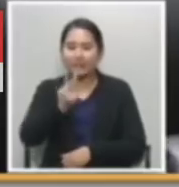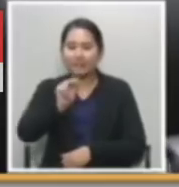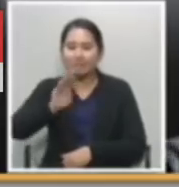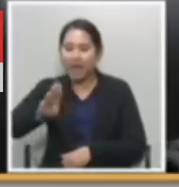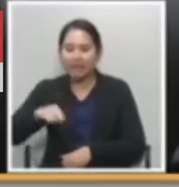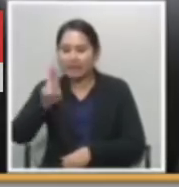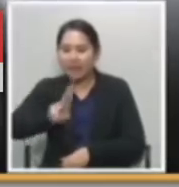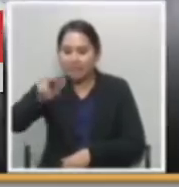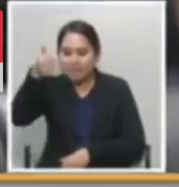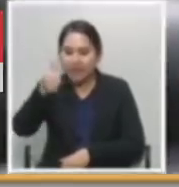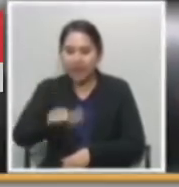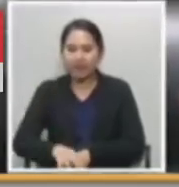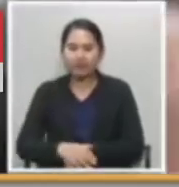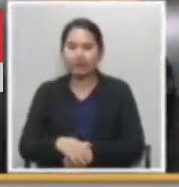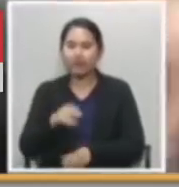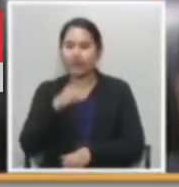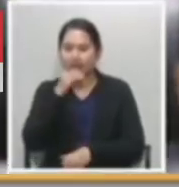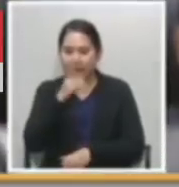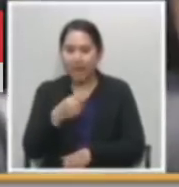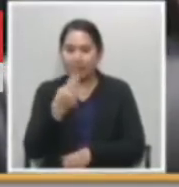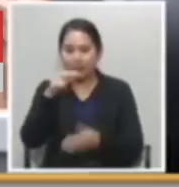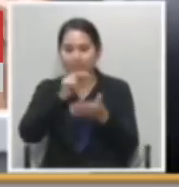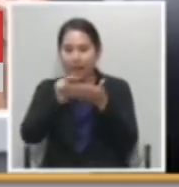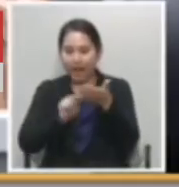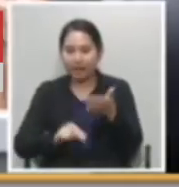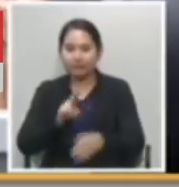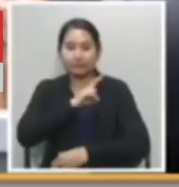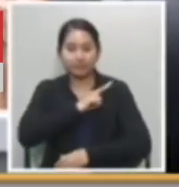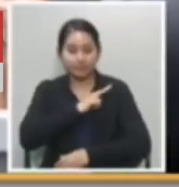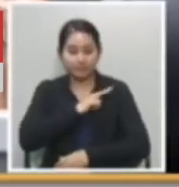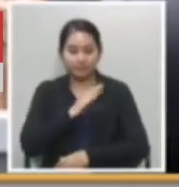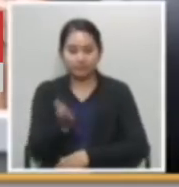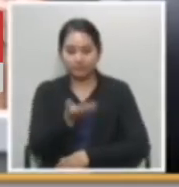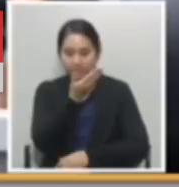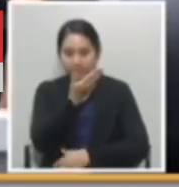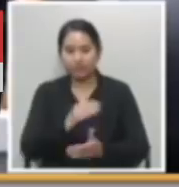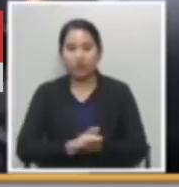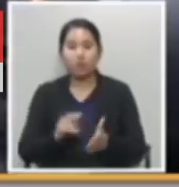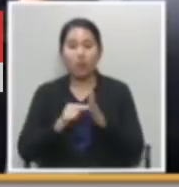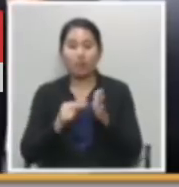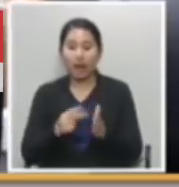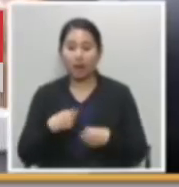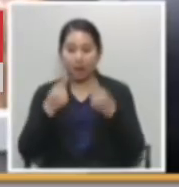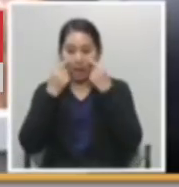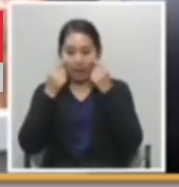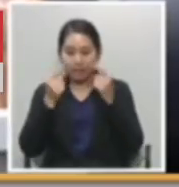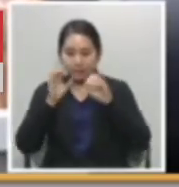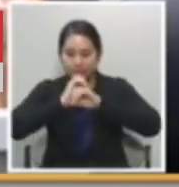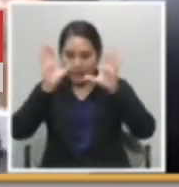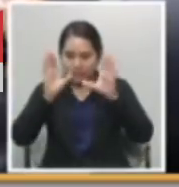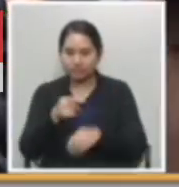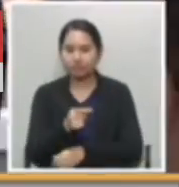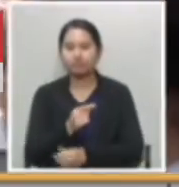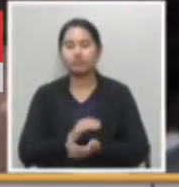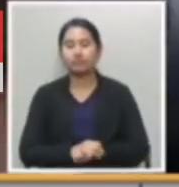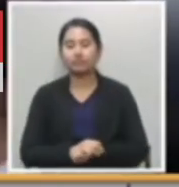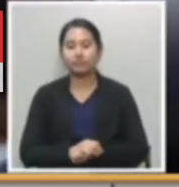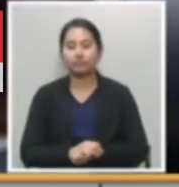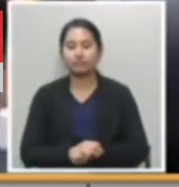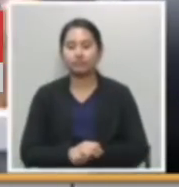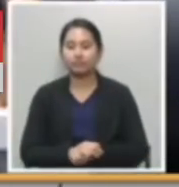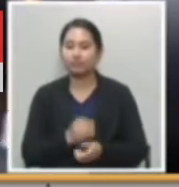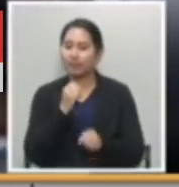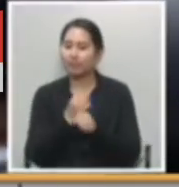ได้ด่าแบบน่าเกลียดเลยท่านไปอ่านดูเองนะนี่คือสิ่งที่เราเห็นกับตาหลักฐานมันชัดเจนว่าท่านทำอะ